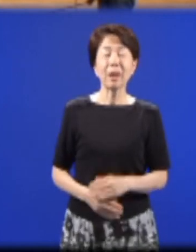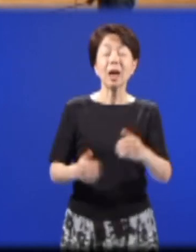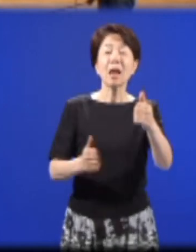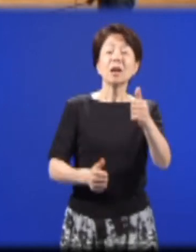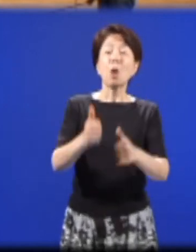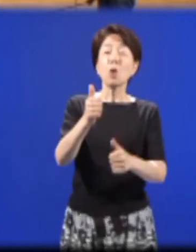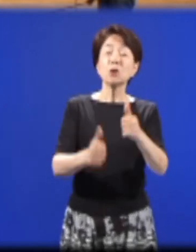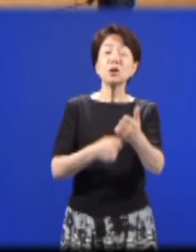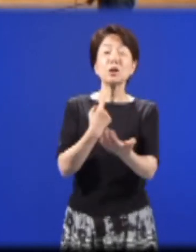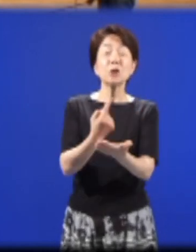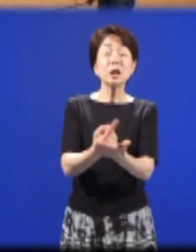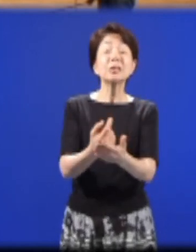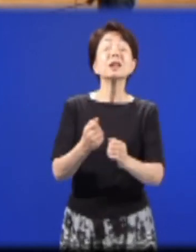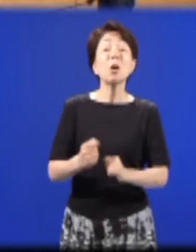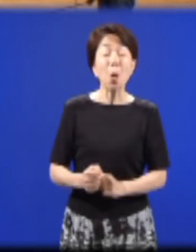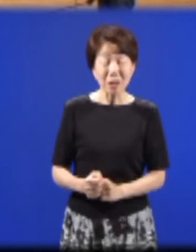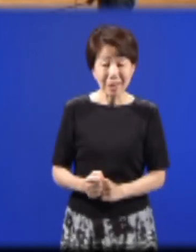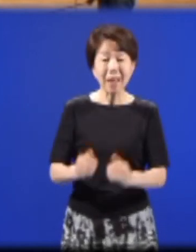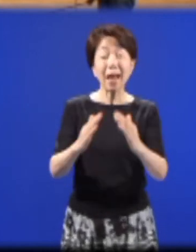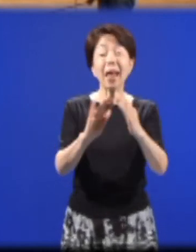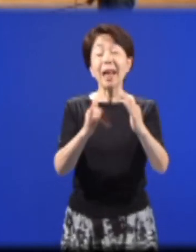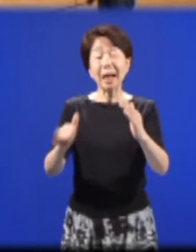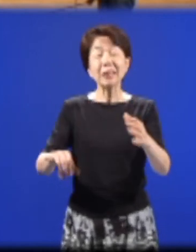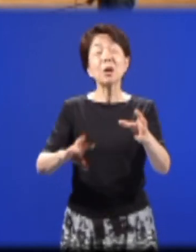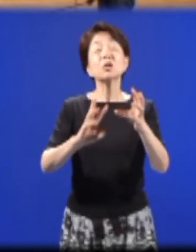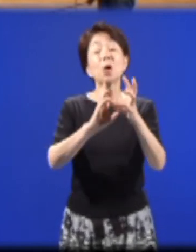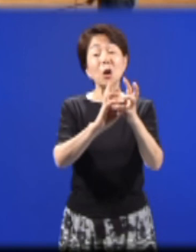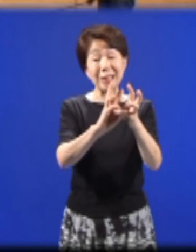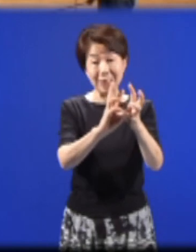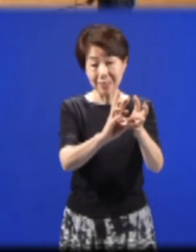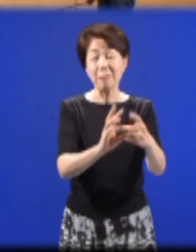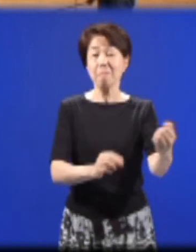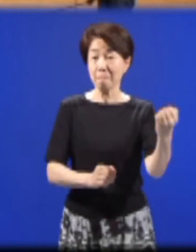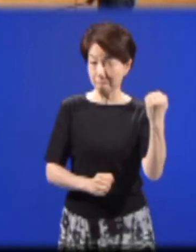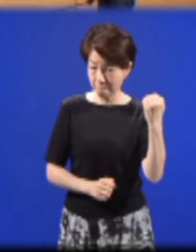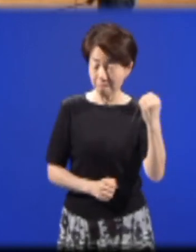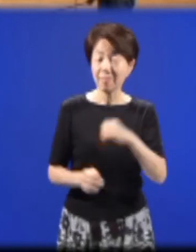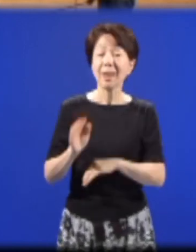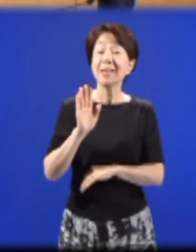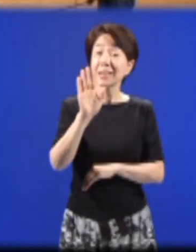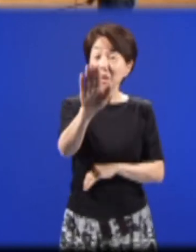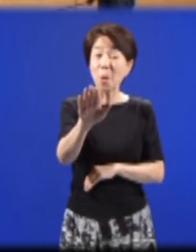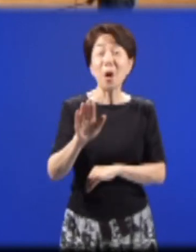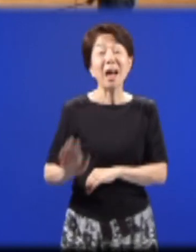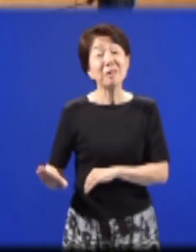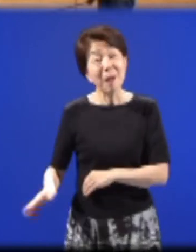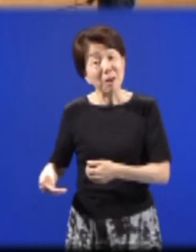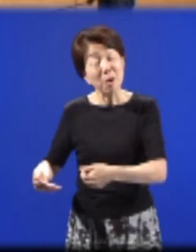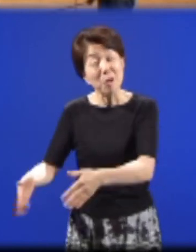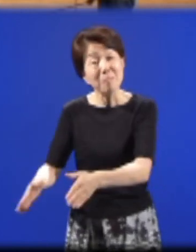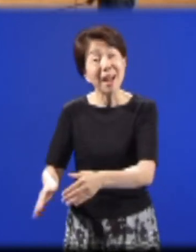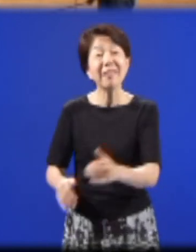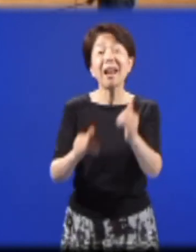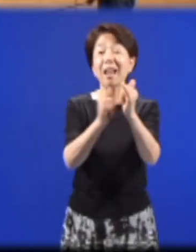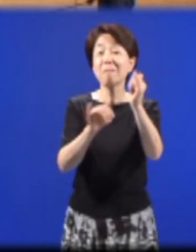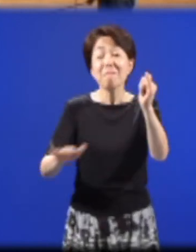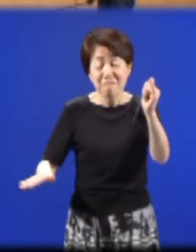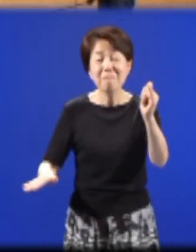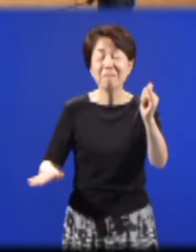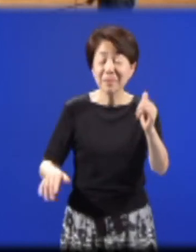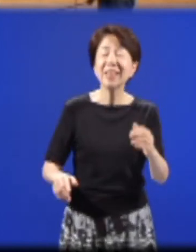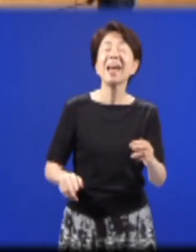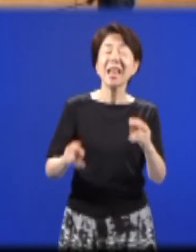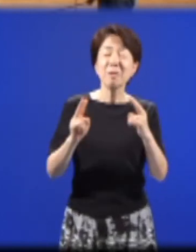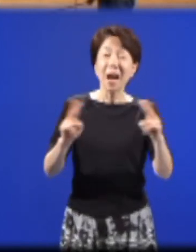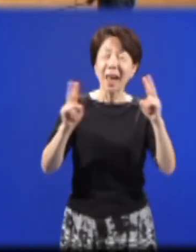コンクールに出場して家族の絆が深まった、将来孫ができたら3世代で演奏したいね